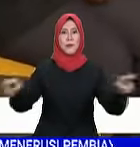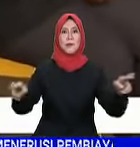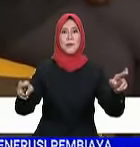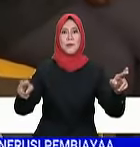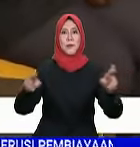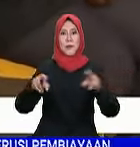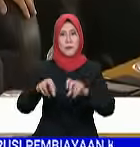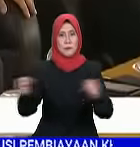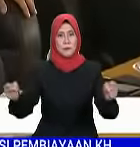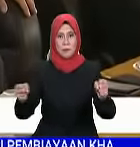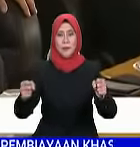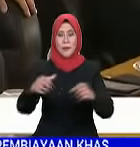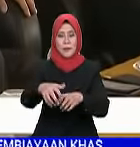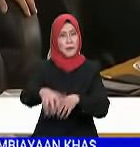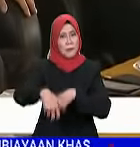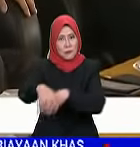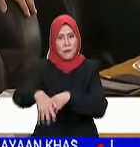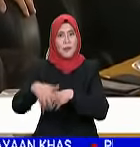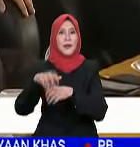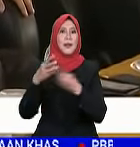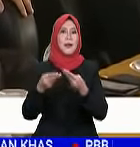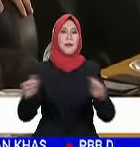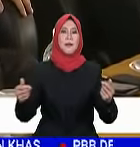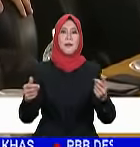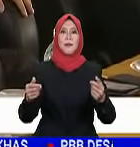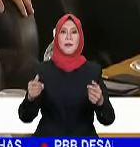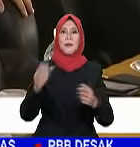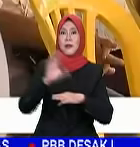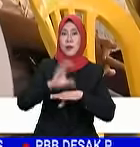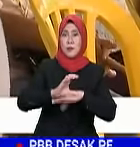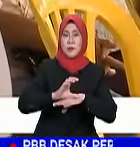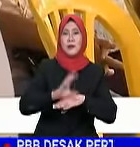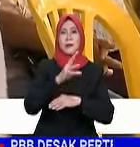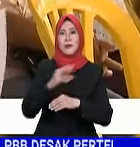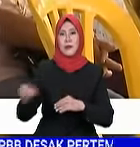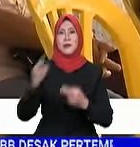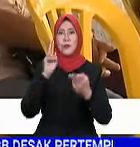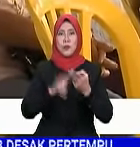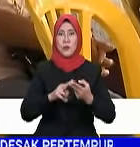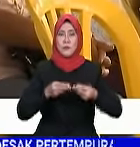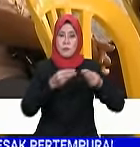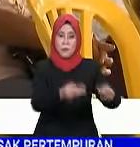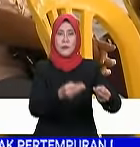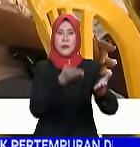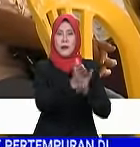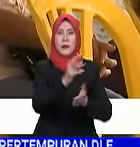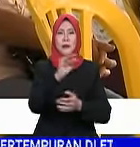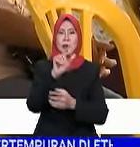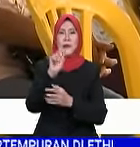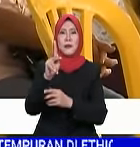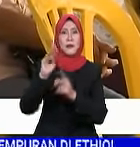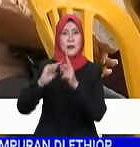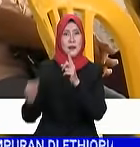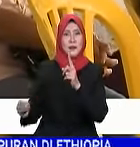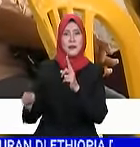Majlis Pecah Tanah untuk Gereja Katolik Holy Spirit Permajaya Miri dan penyerahan Surat Hak Milik Tanah kepada Bishop Miri